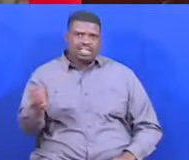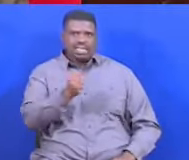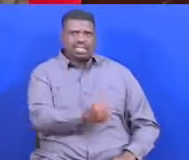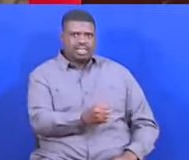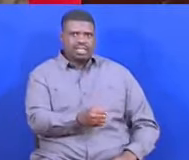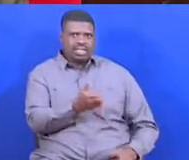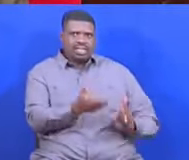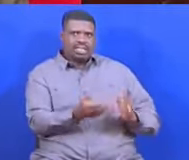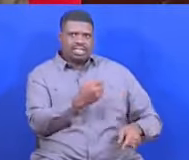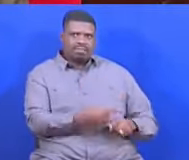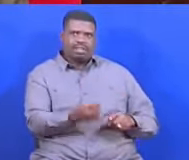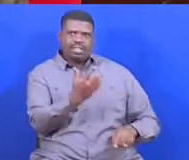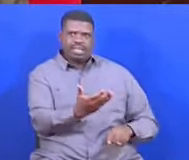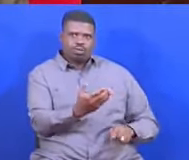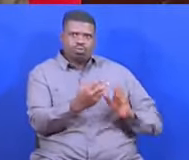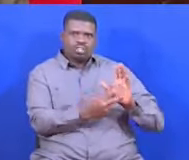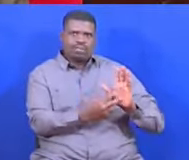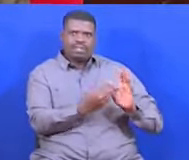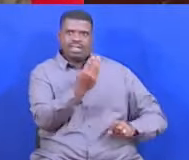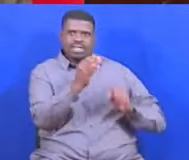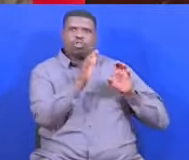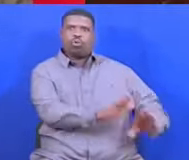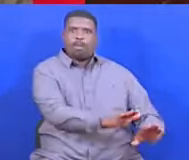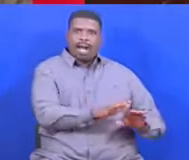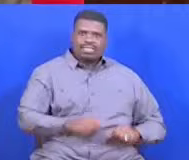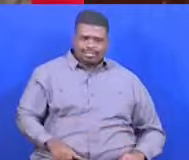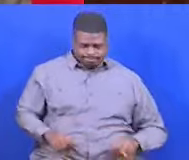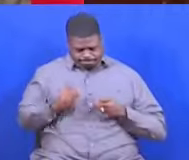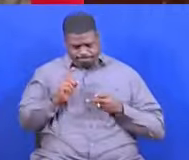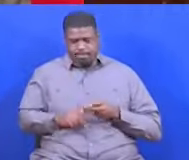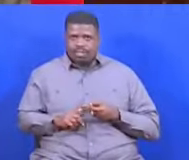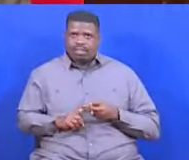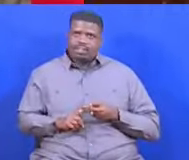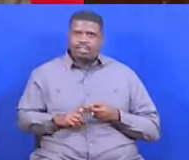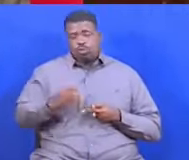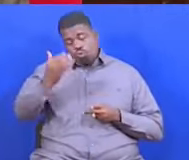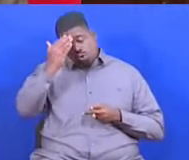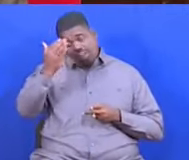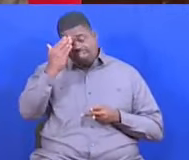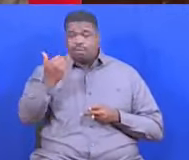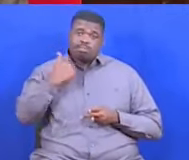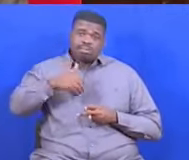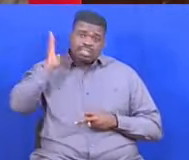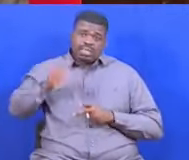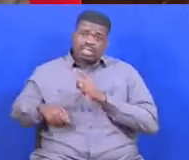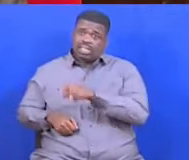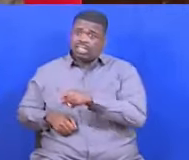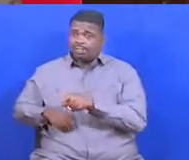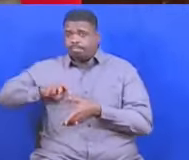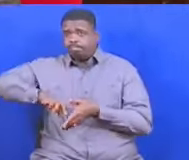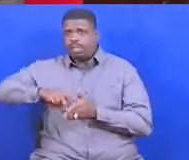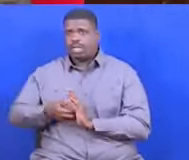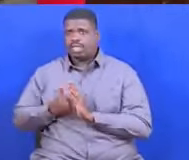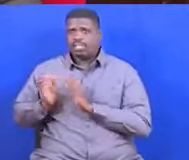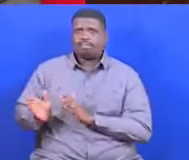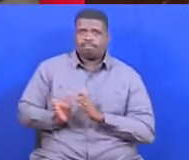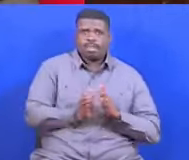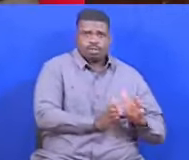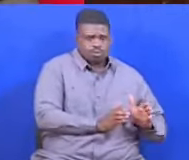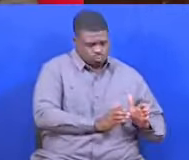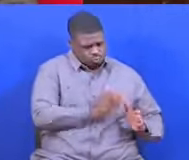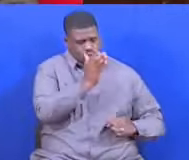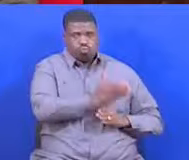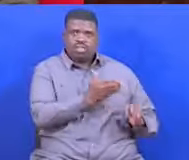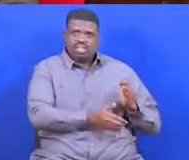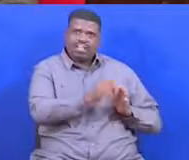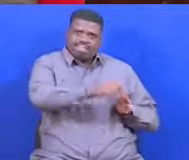534 zilizosalia? Lakini swali la pili, tunajua serikali ina mpango mkakati wa kujenga viwanda viwili kwa